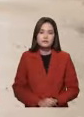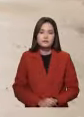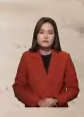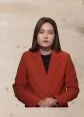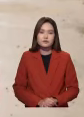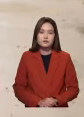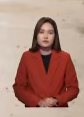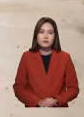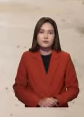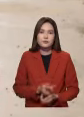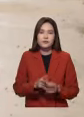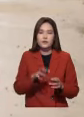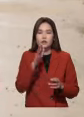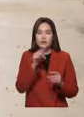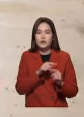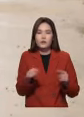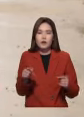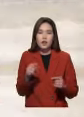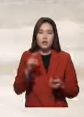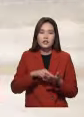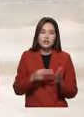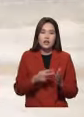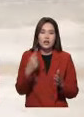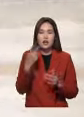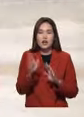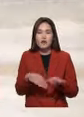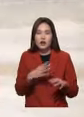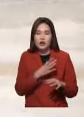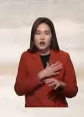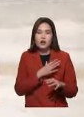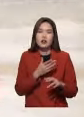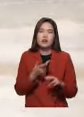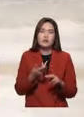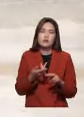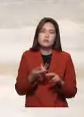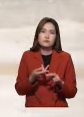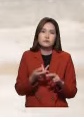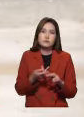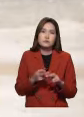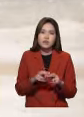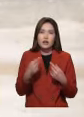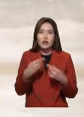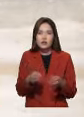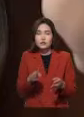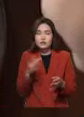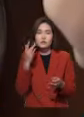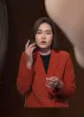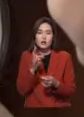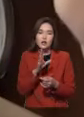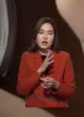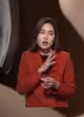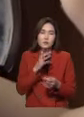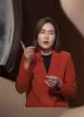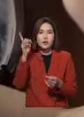уақытта зымырап жетіп қалды. Бір жыл дегенде өте шықты. Жеңіл түсе ме десең, керісінше қиынырақ. Ну енді